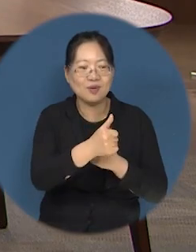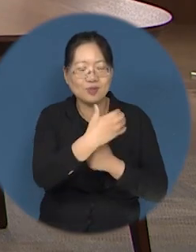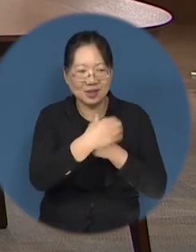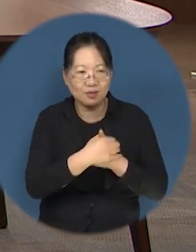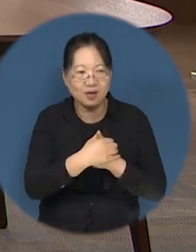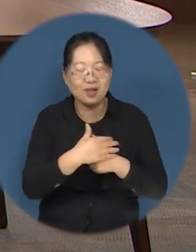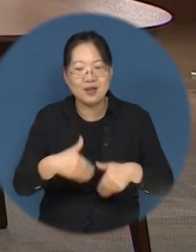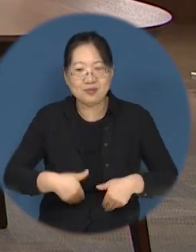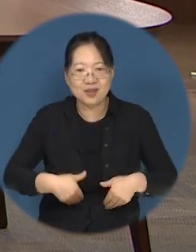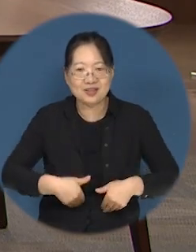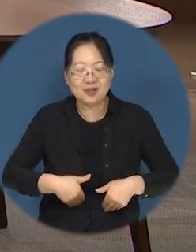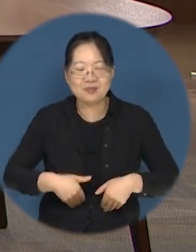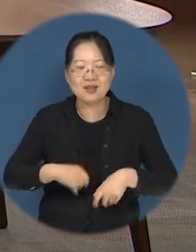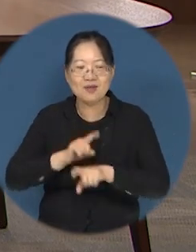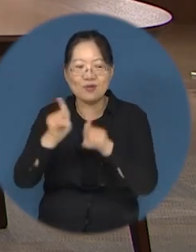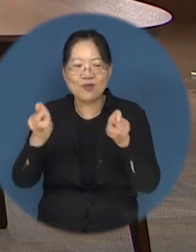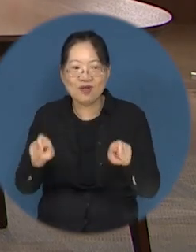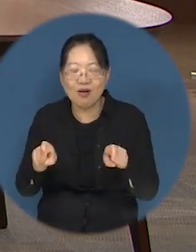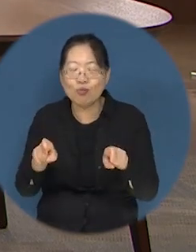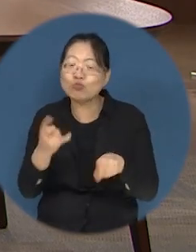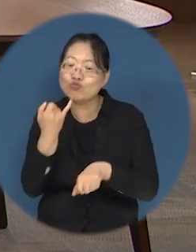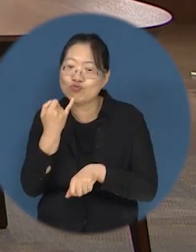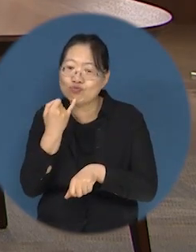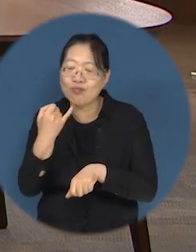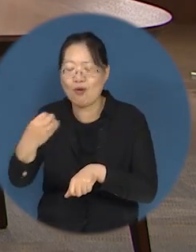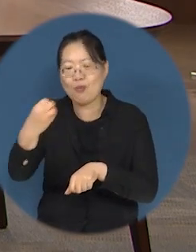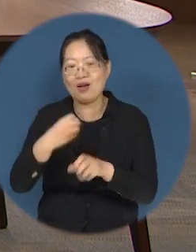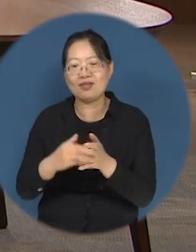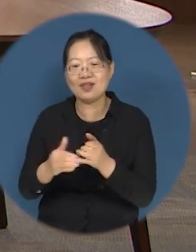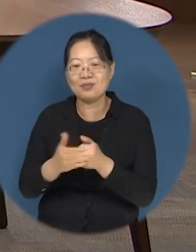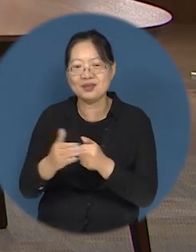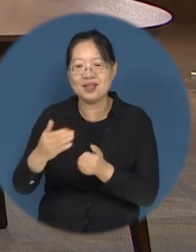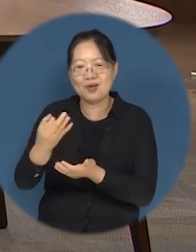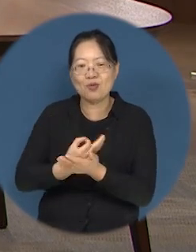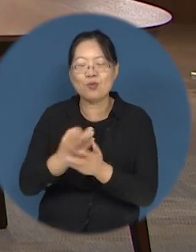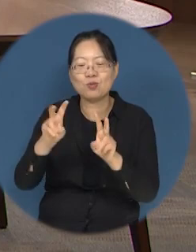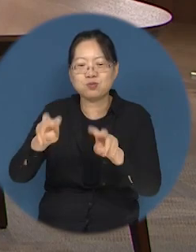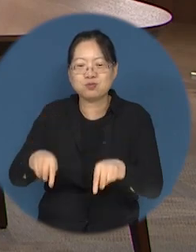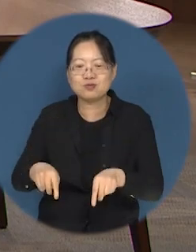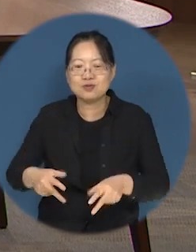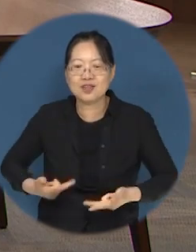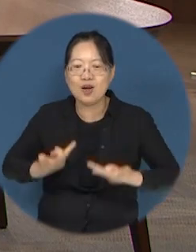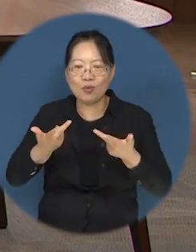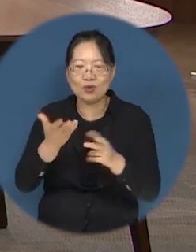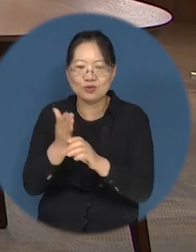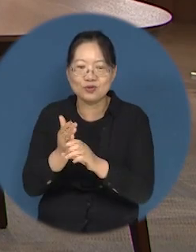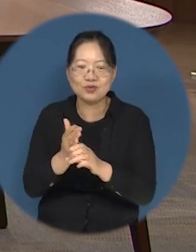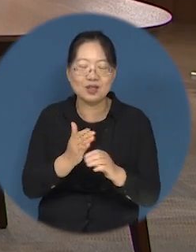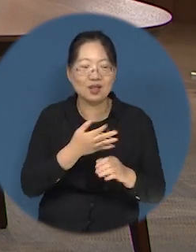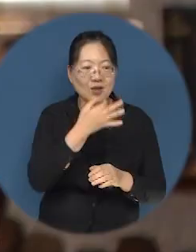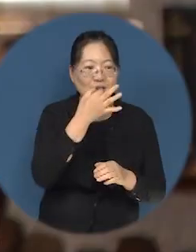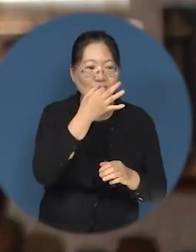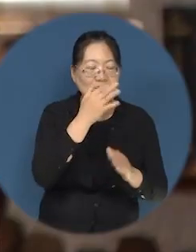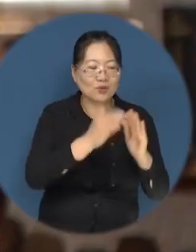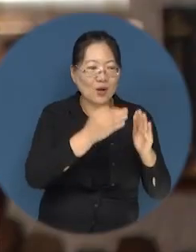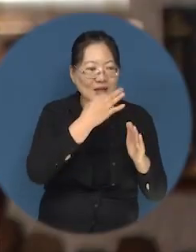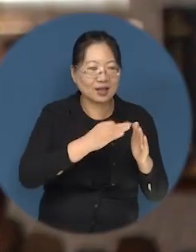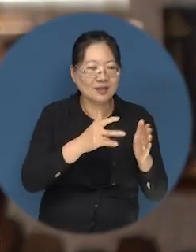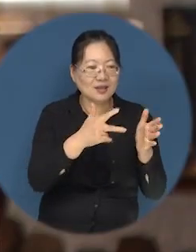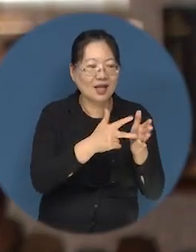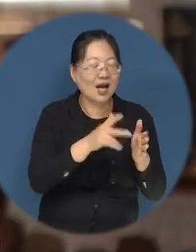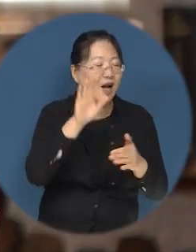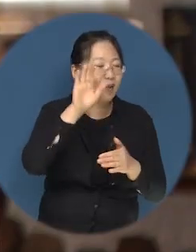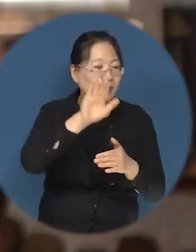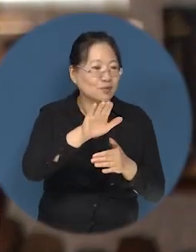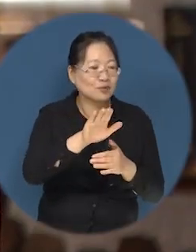져야 되기 때문에 알겠습니다. 이건 하면서 하겠다 그래서 예. 양쪽 다 그냥 무보수로 하고 있습니다. 네. 자원봉사하고 있습니다. 그 공익재단은 예. 주로